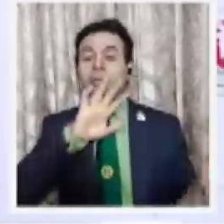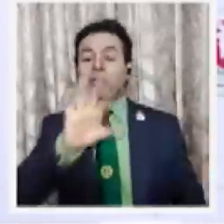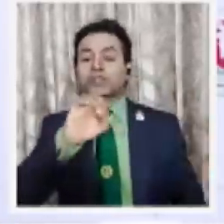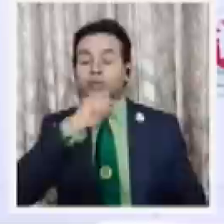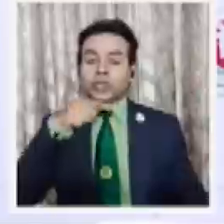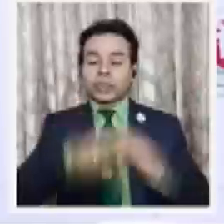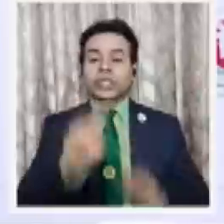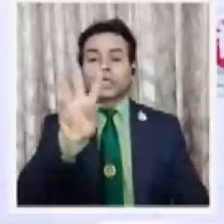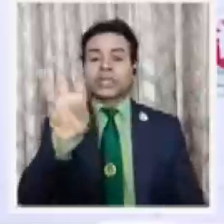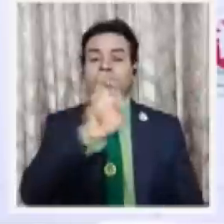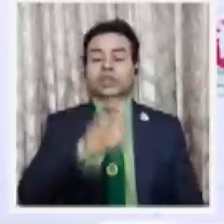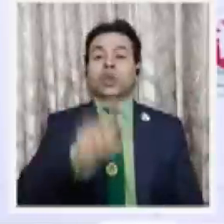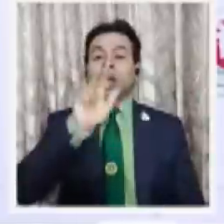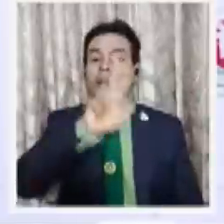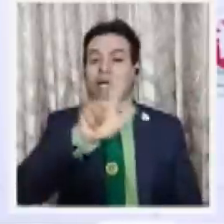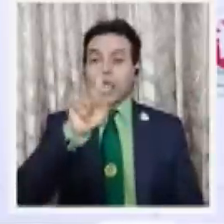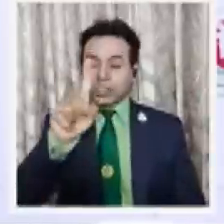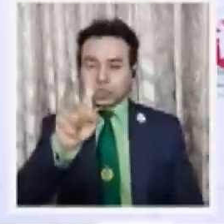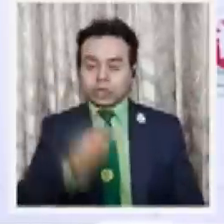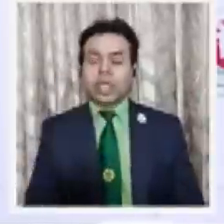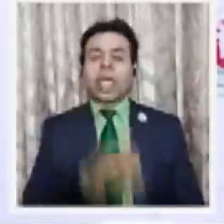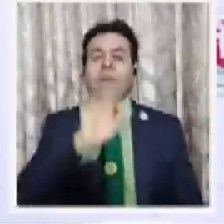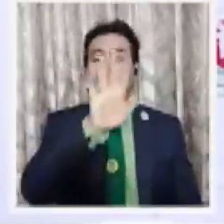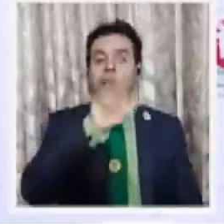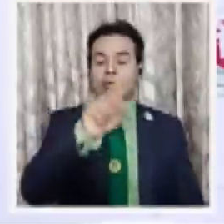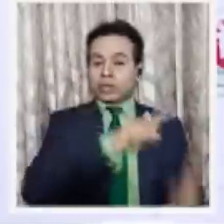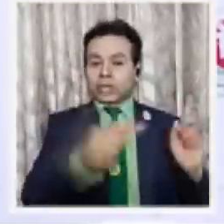31-40 বছরের 182 জন, 6.82%,